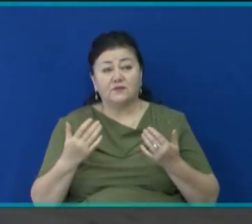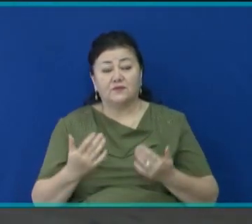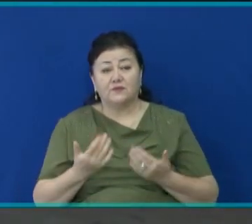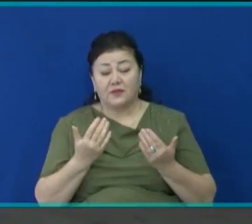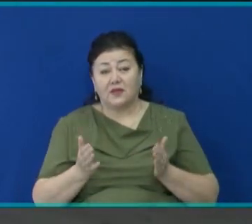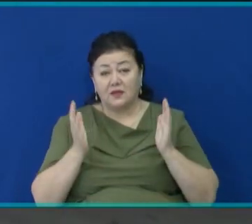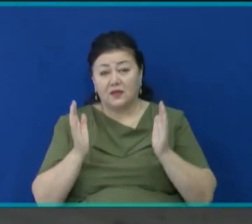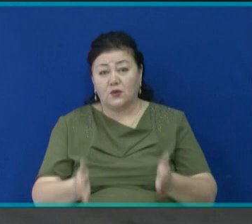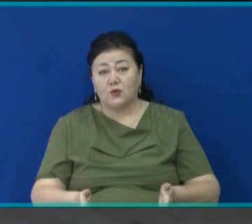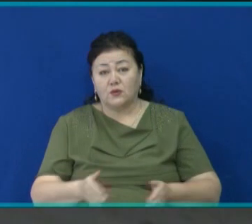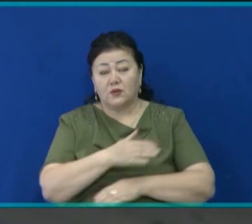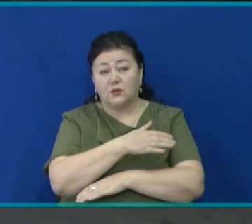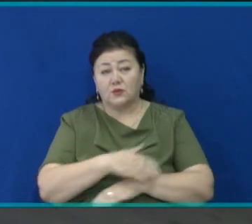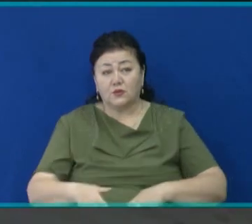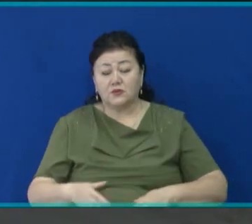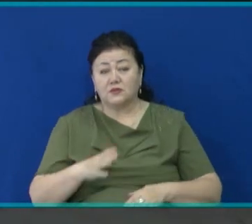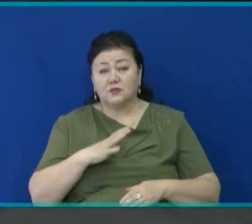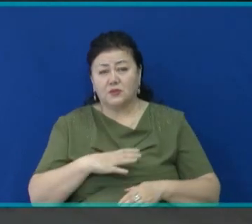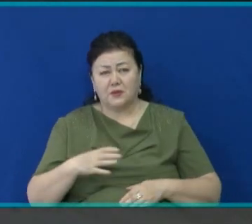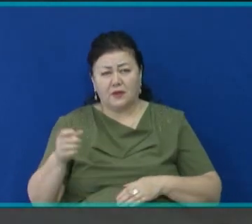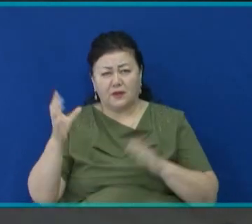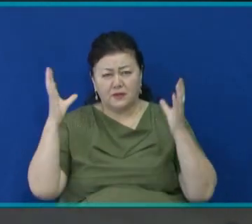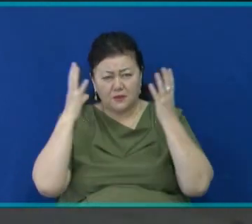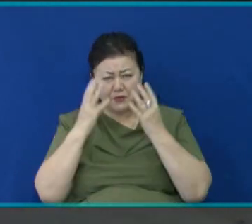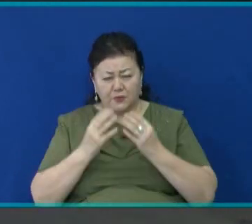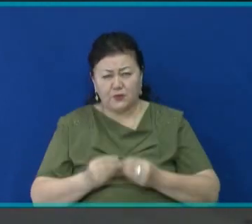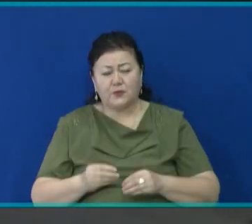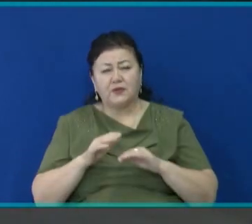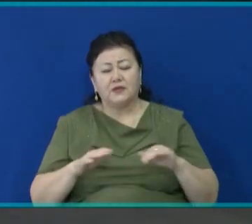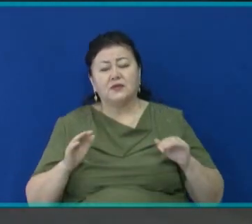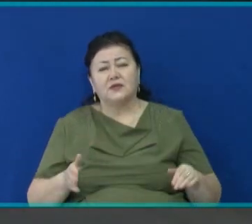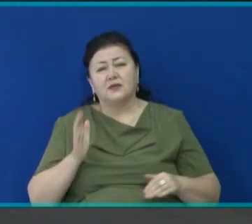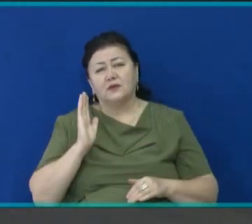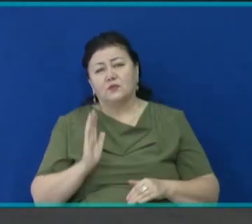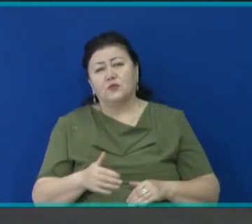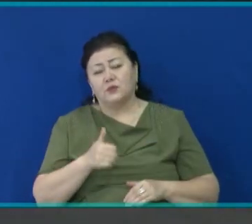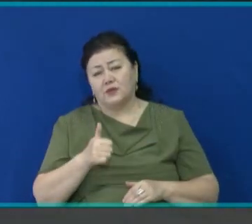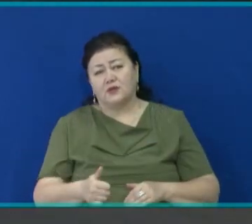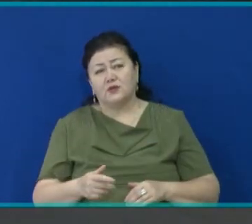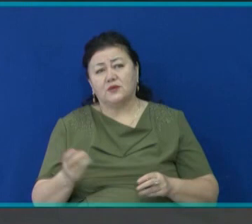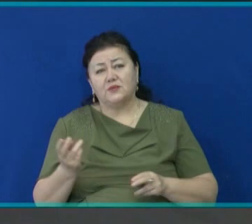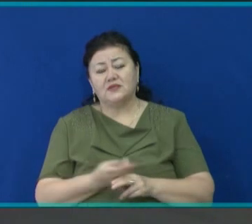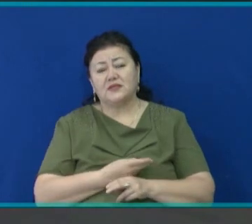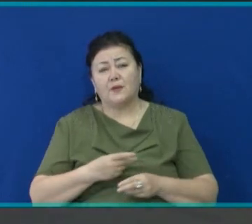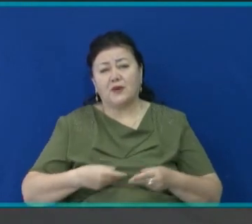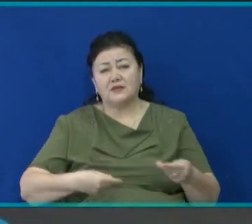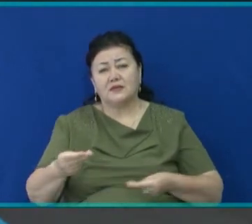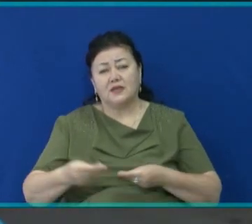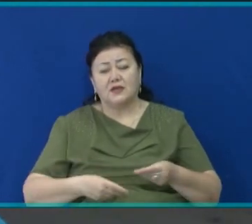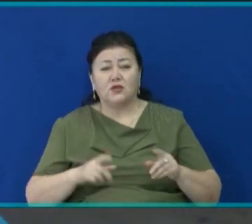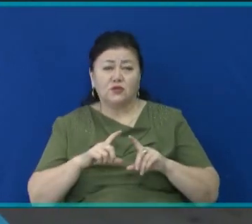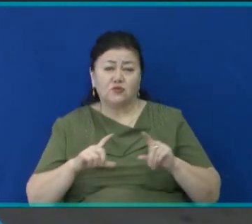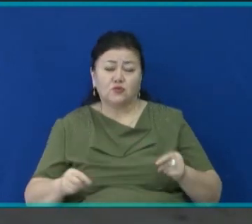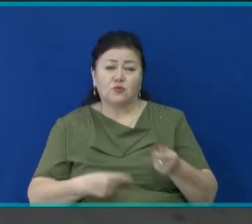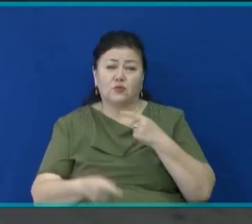На этой улице всегда было темно. Сейчас здесь провели работы по освещению. Детям теперь будет хорошо, безопасно идти в школу и возвращаться домой.